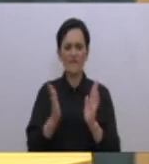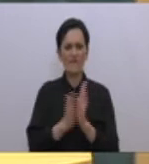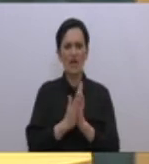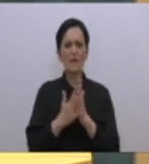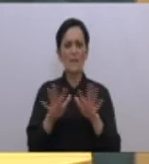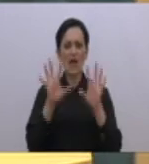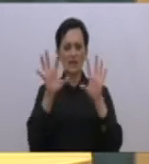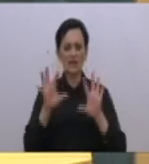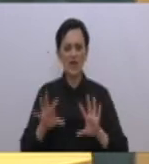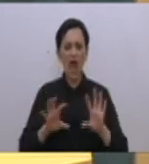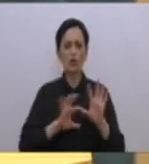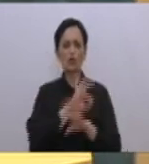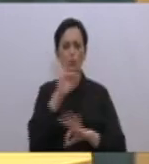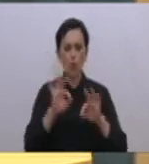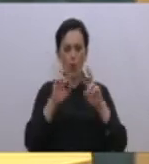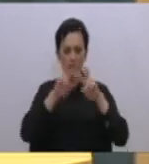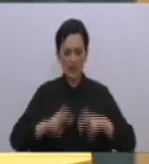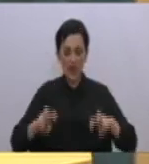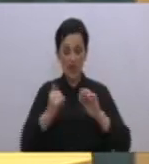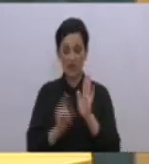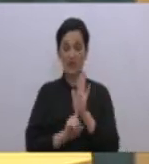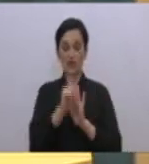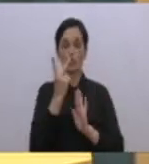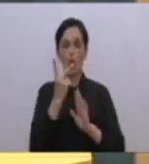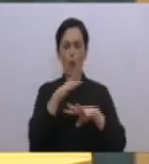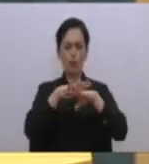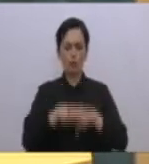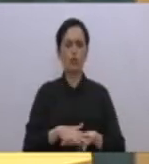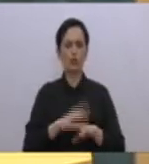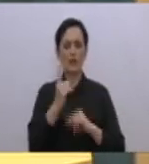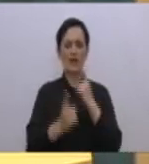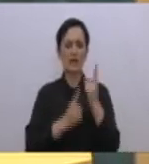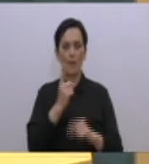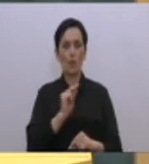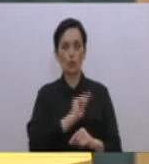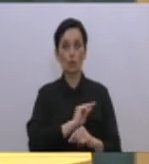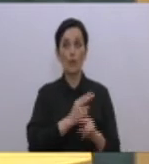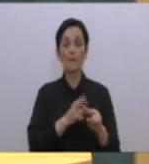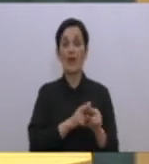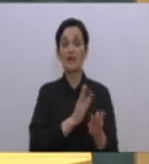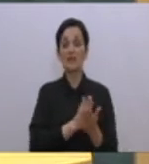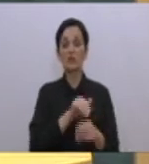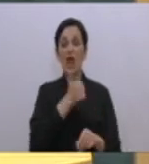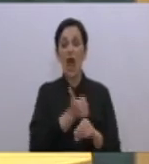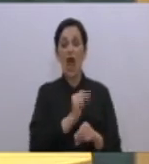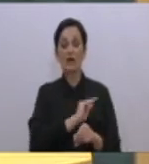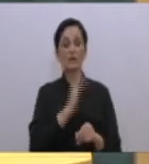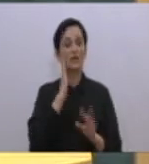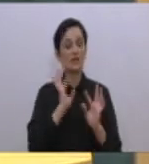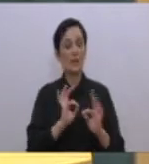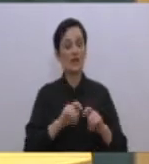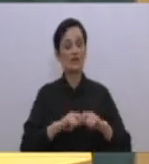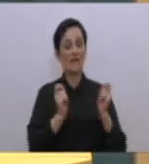მეტი კანონპროექტის განხილვა, წელს იწყებს ორ ფუნდამენტურ რეფორმაზე მუშაობა. ეს გახლავთ ადმინისტრაციულ